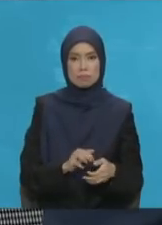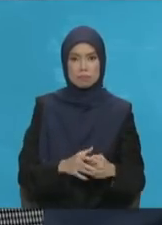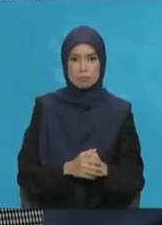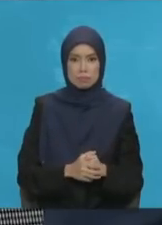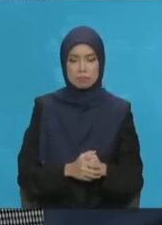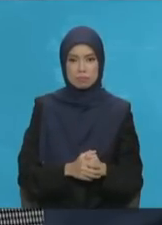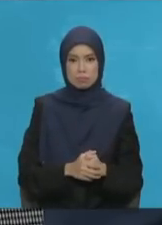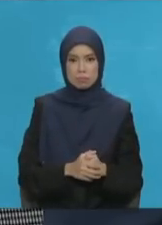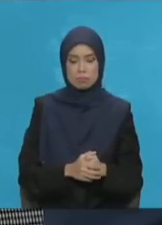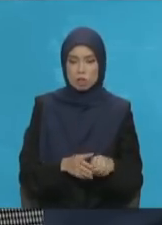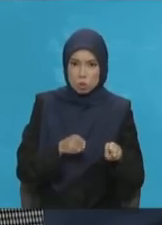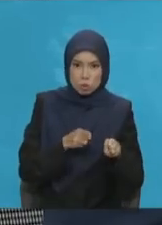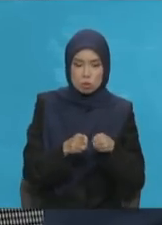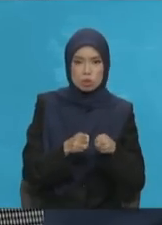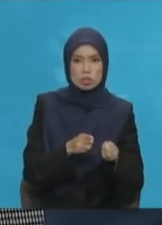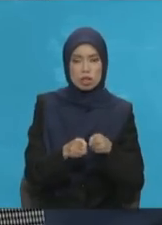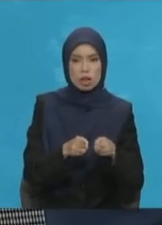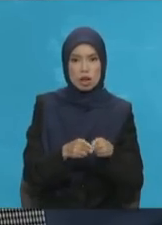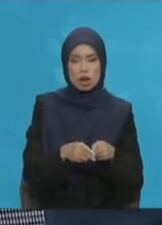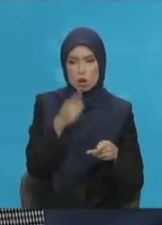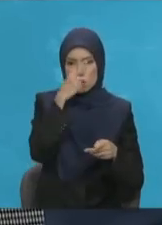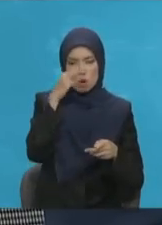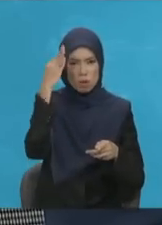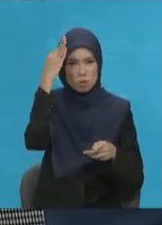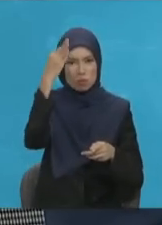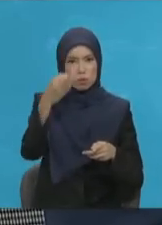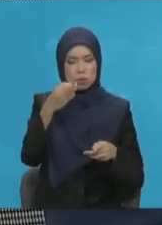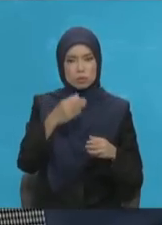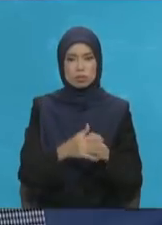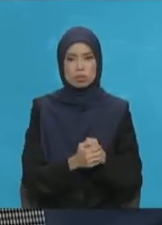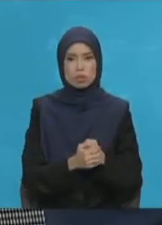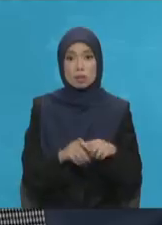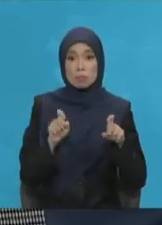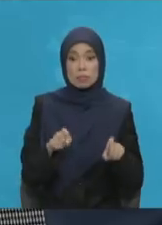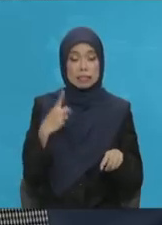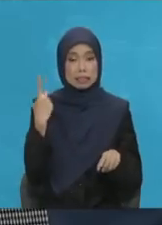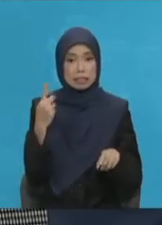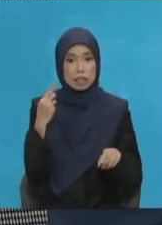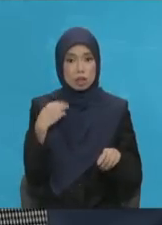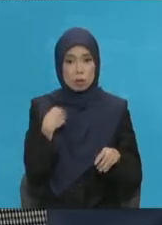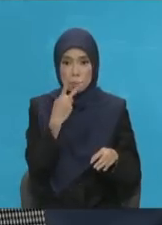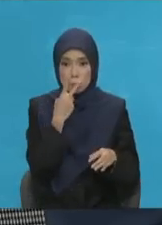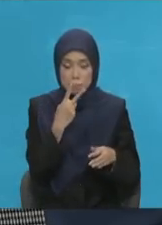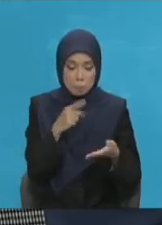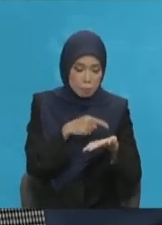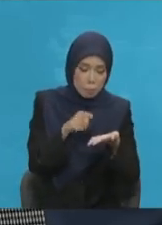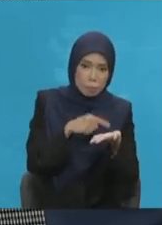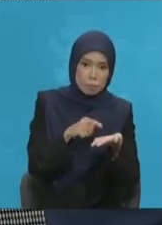usaha ke hadapan itu termasuklah menyimak dan menilai